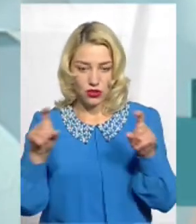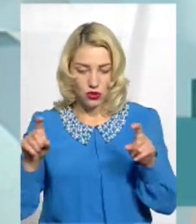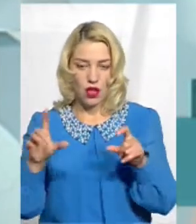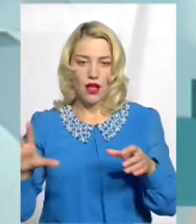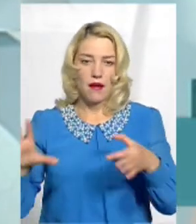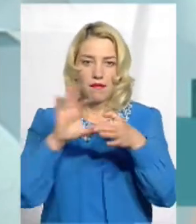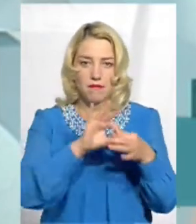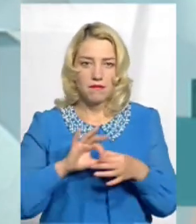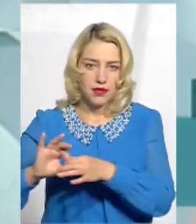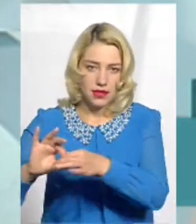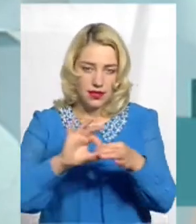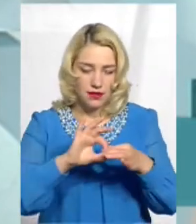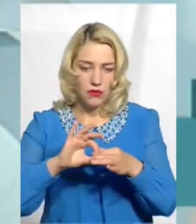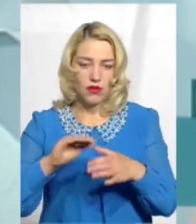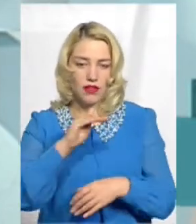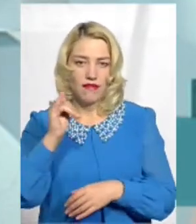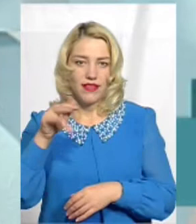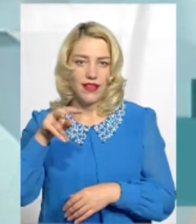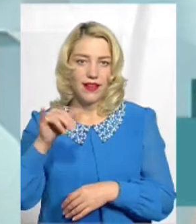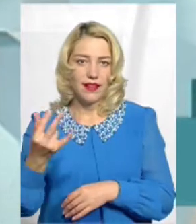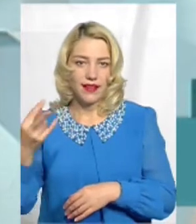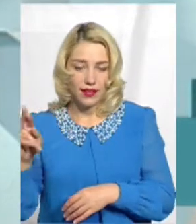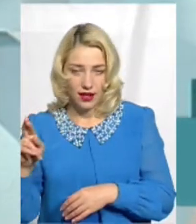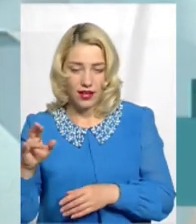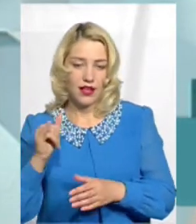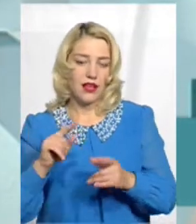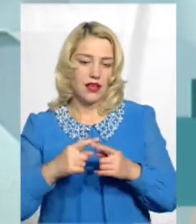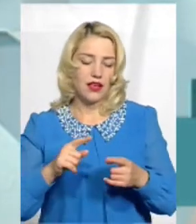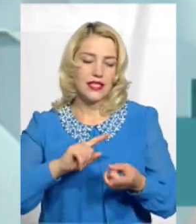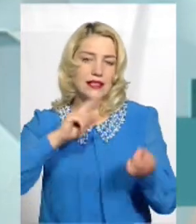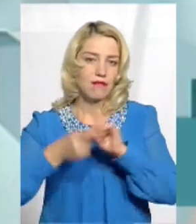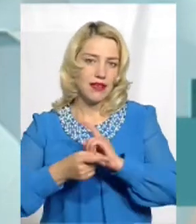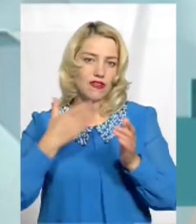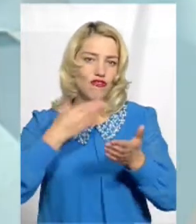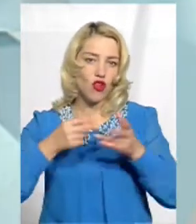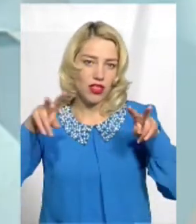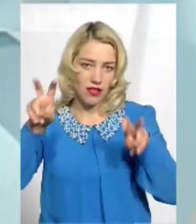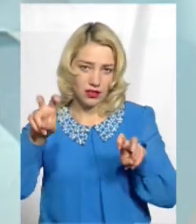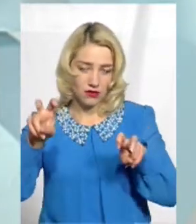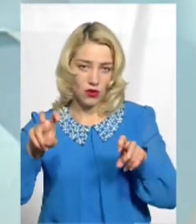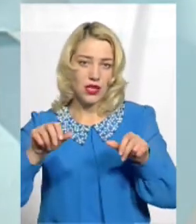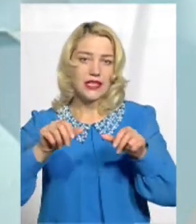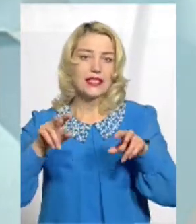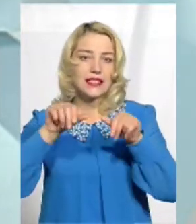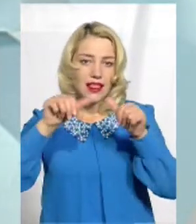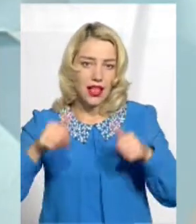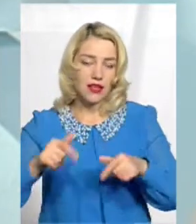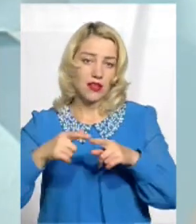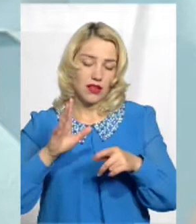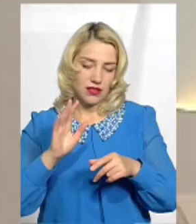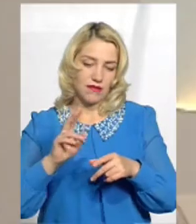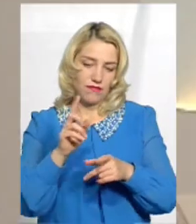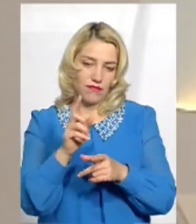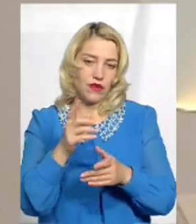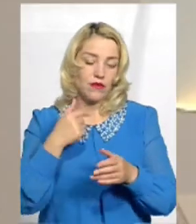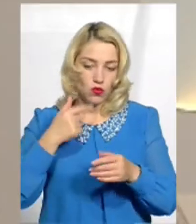і змінює свій статус, і змінює форму, скажімо, існування, форму функціонування. Тому я думаю, що все буде гаразд.